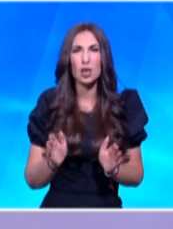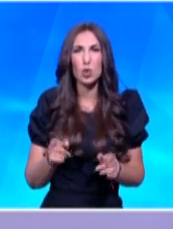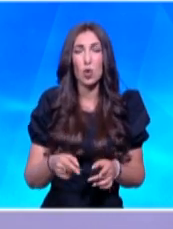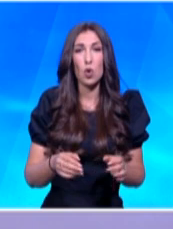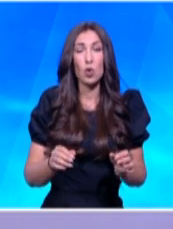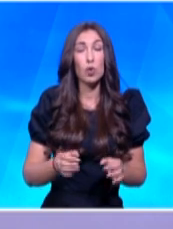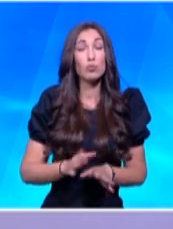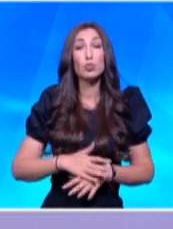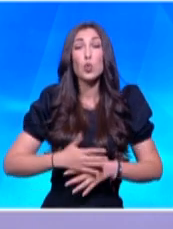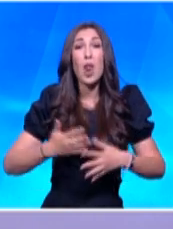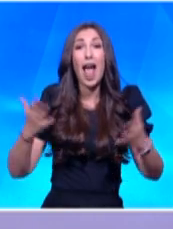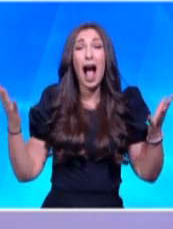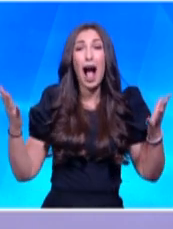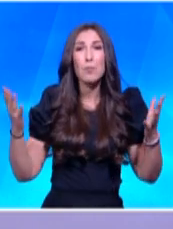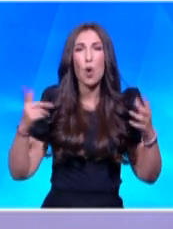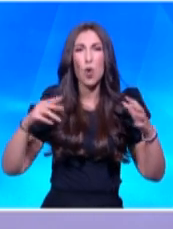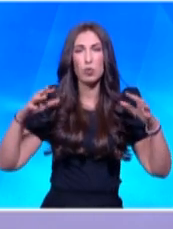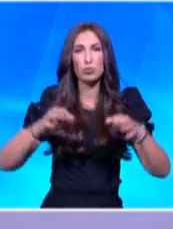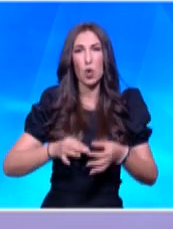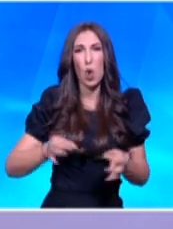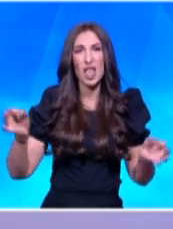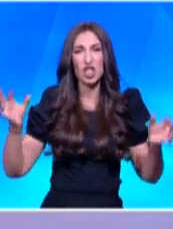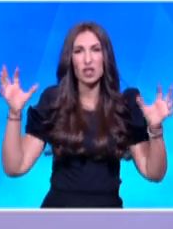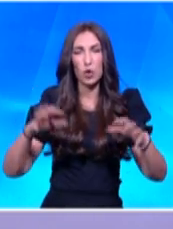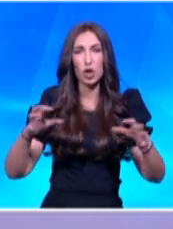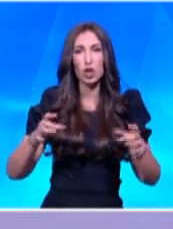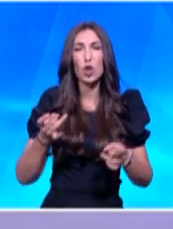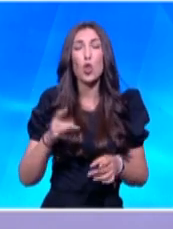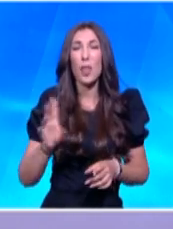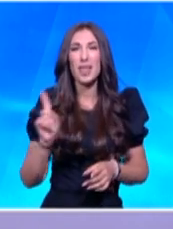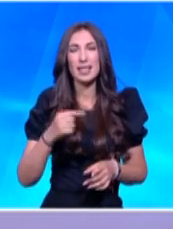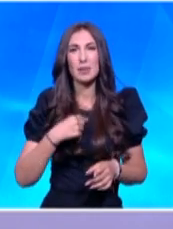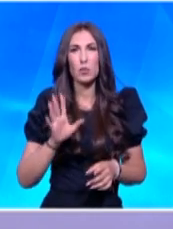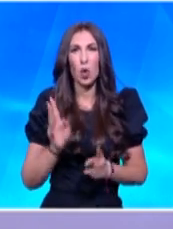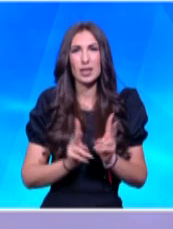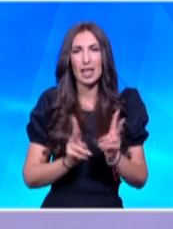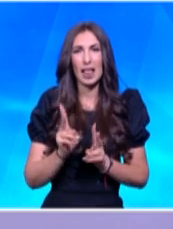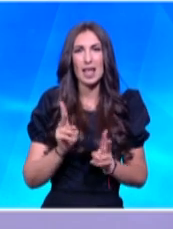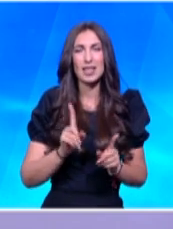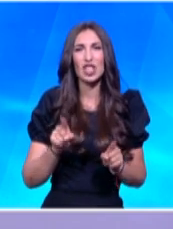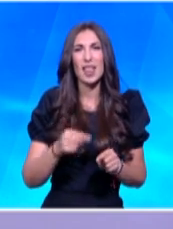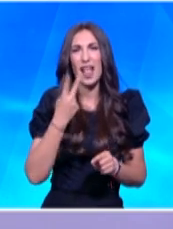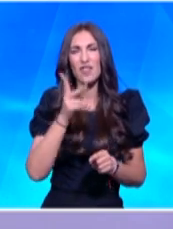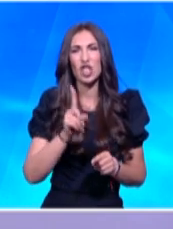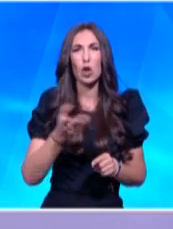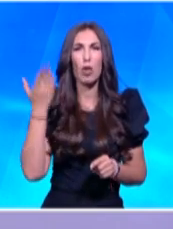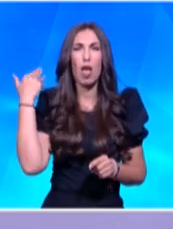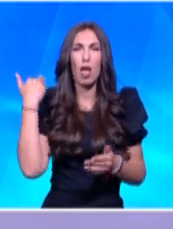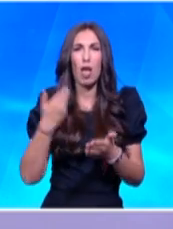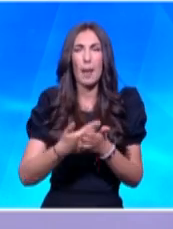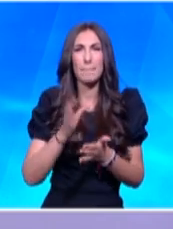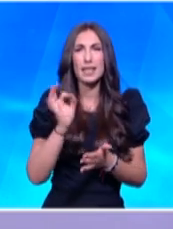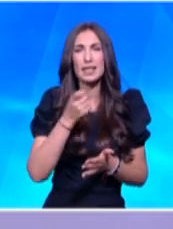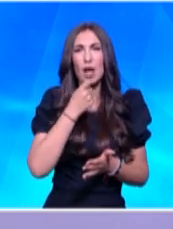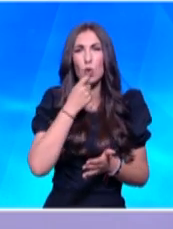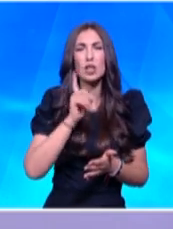Уникално е количеството валеж, но не съм много съгласен, че това не е виждано от 50 години. Ще